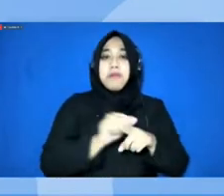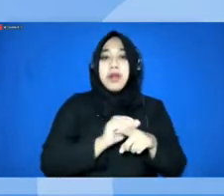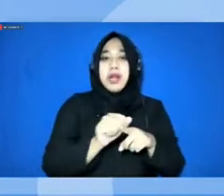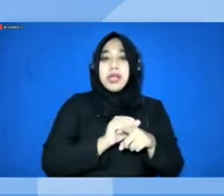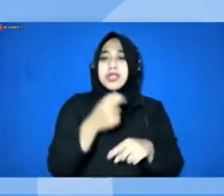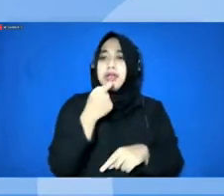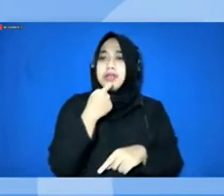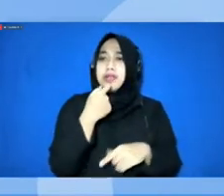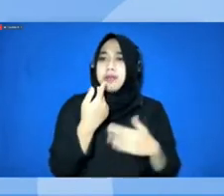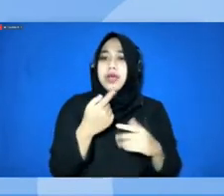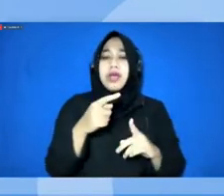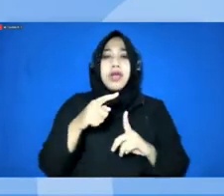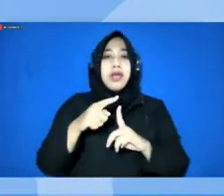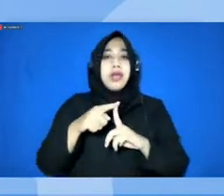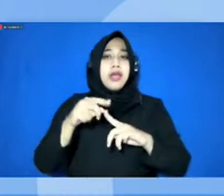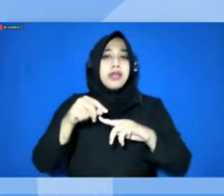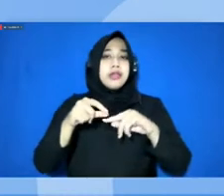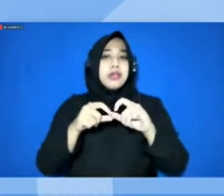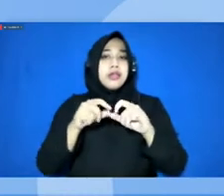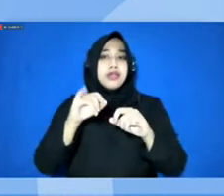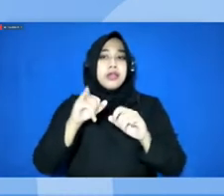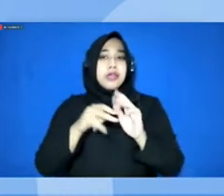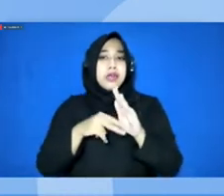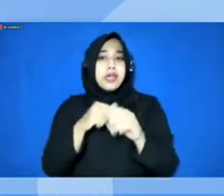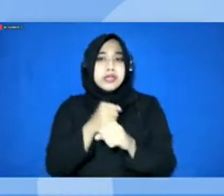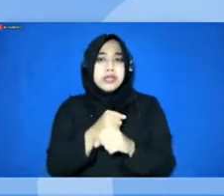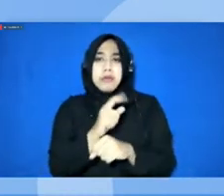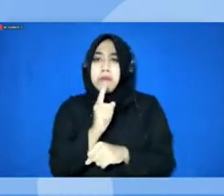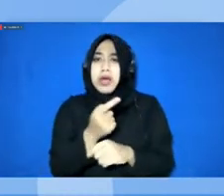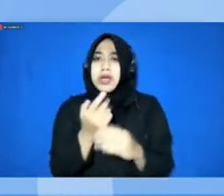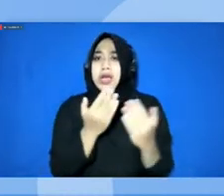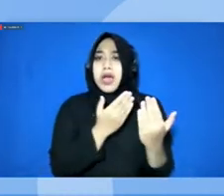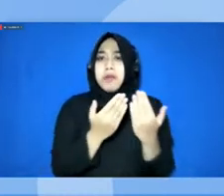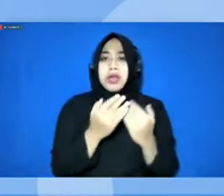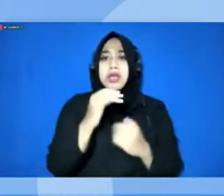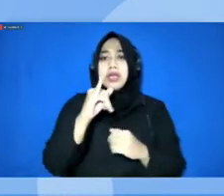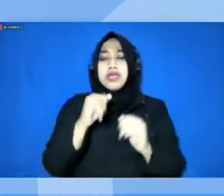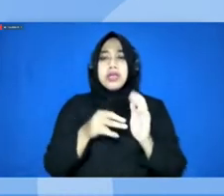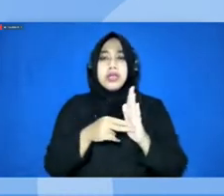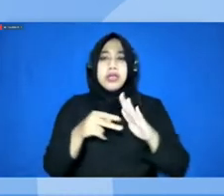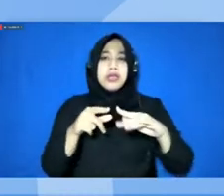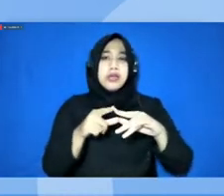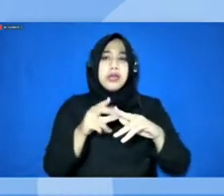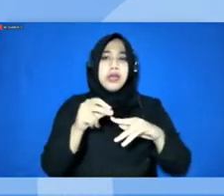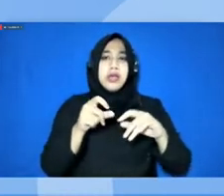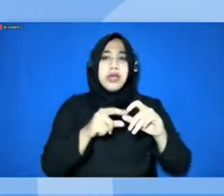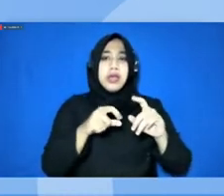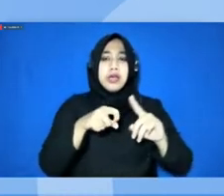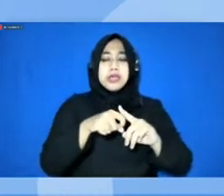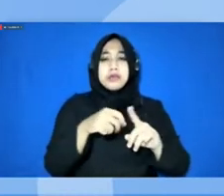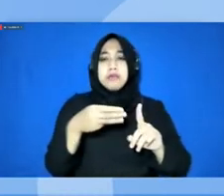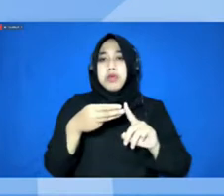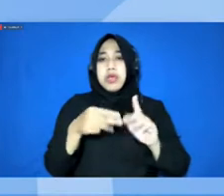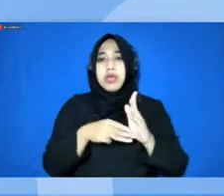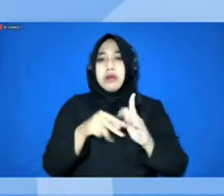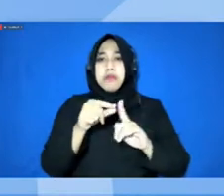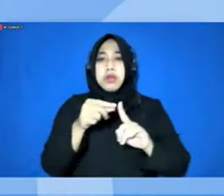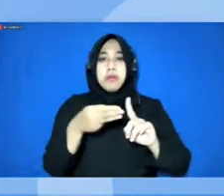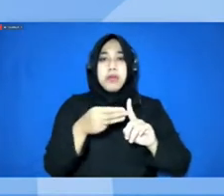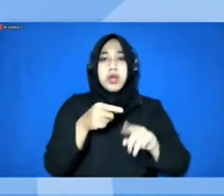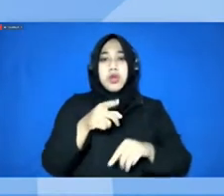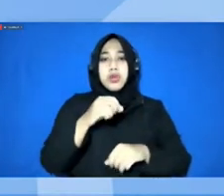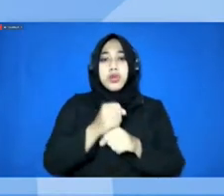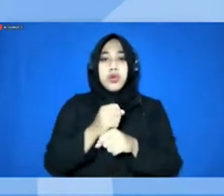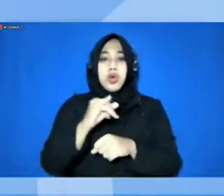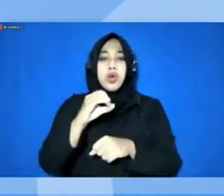tentang tracing juga khususnya menggunakan aplikasi Inaris. Inaris BNPB Go ID akan digunakan sebagai salah